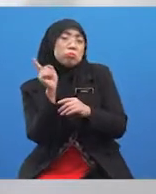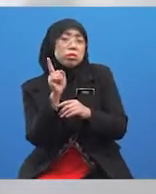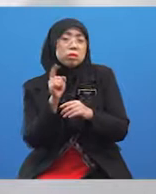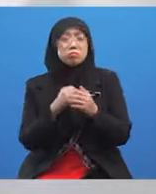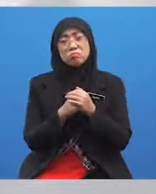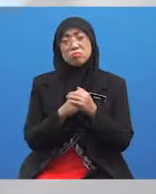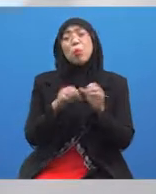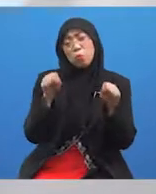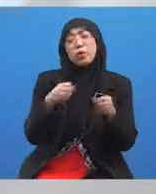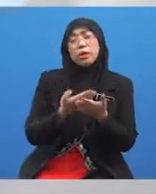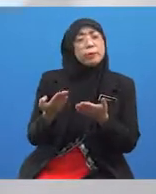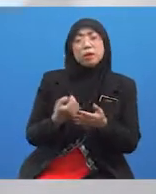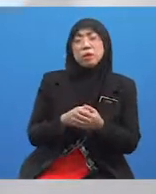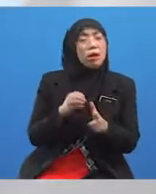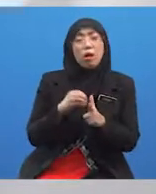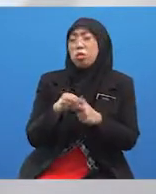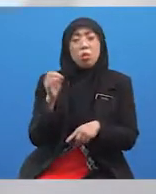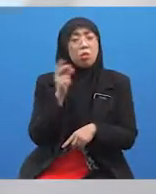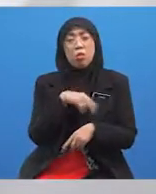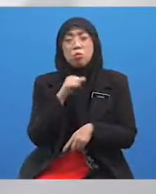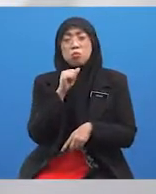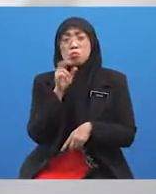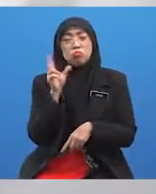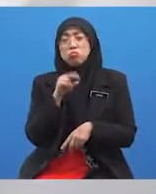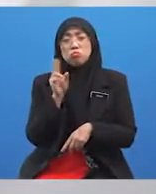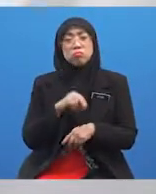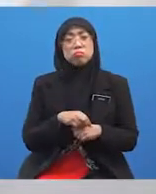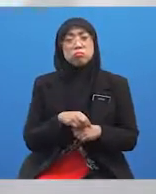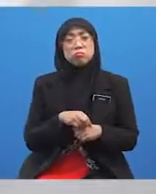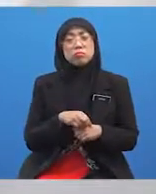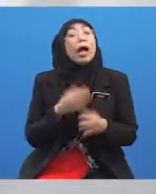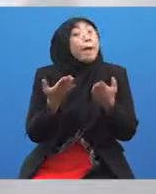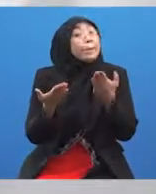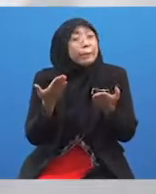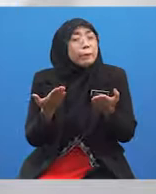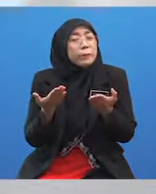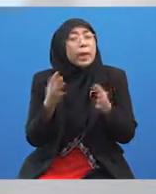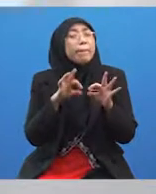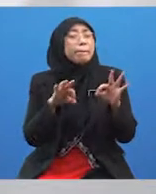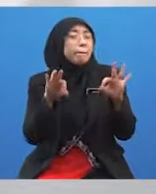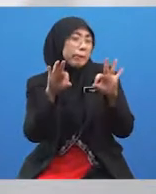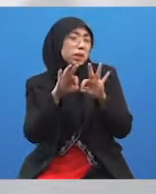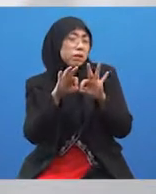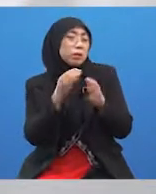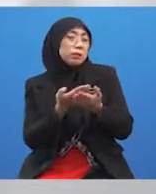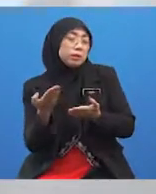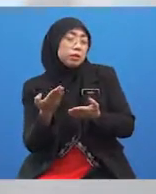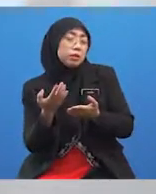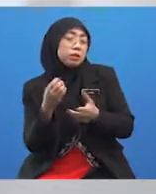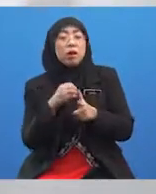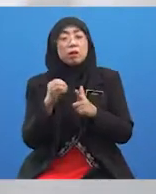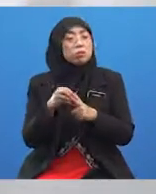atau tidak untuk memiliki. Mungkin juga mereka fikir perlu atau tidak memiliki barang